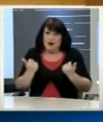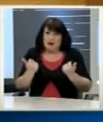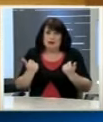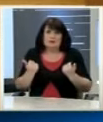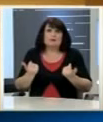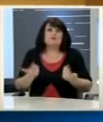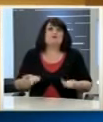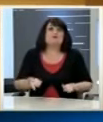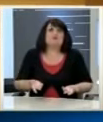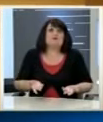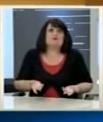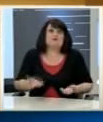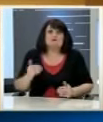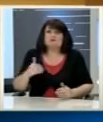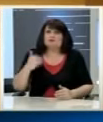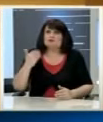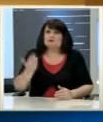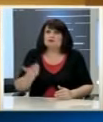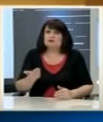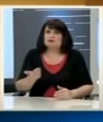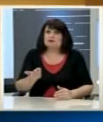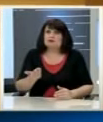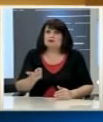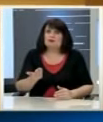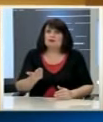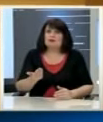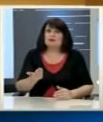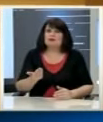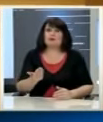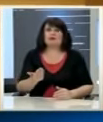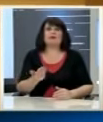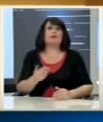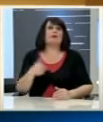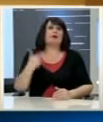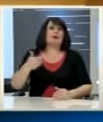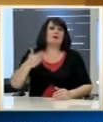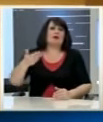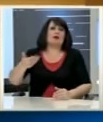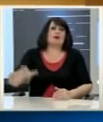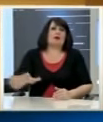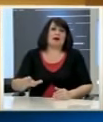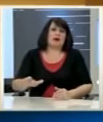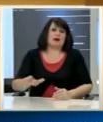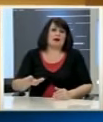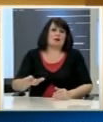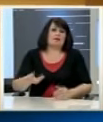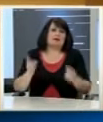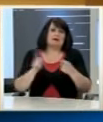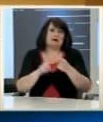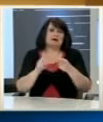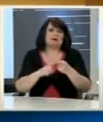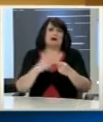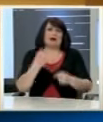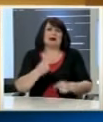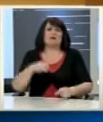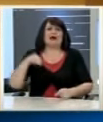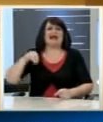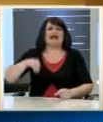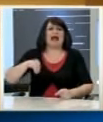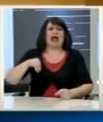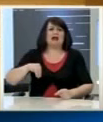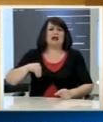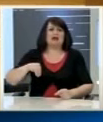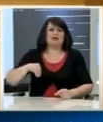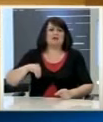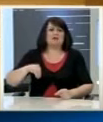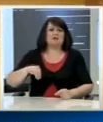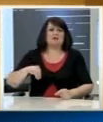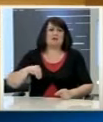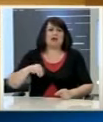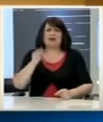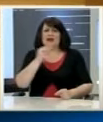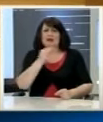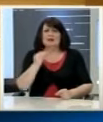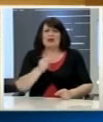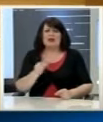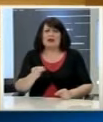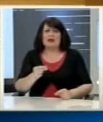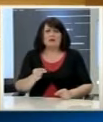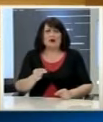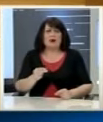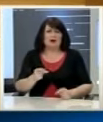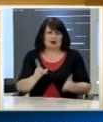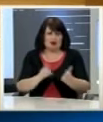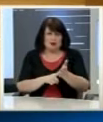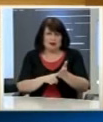λοιπόν από κει και από από από κει από κει και πέρα από κει και πέρα εάν υπήρχανε ζητήματα πώς νομιμοποιείται αυτή η